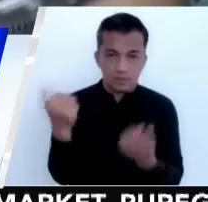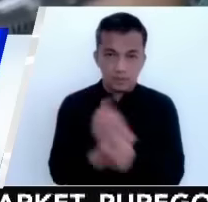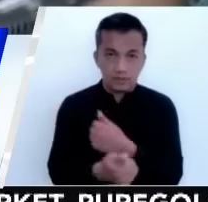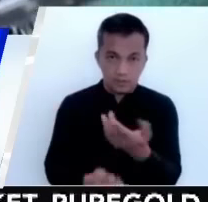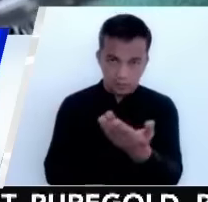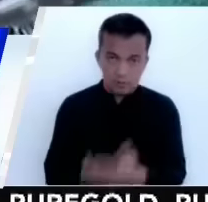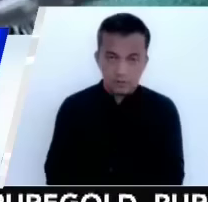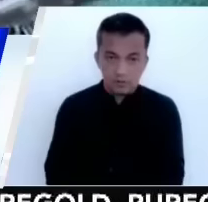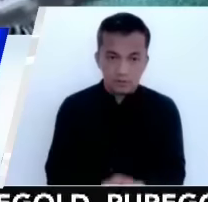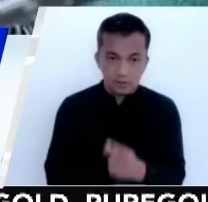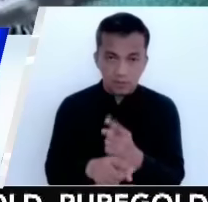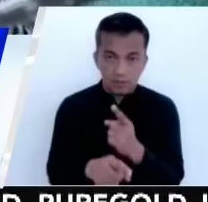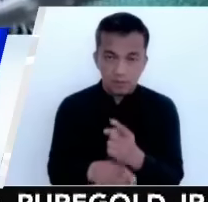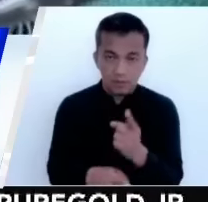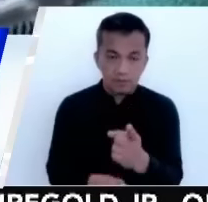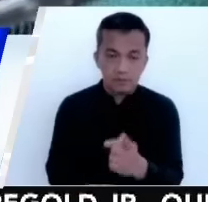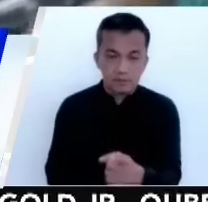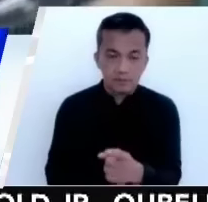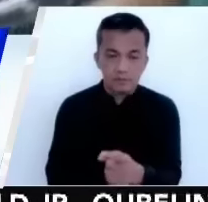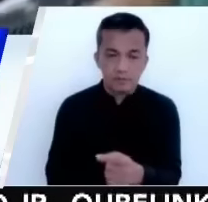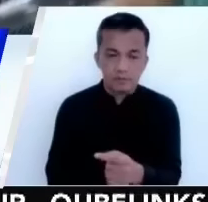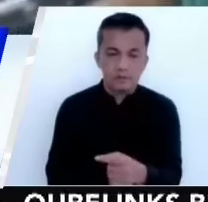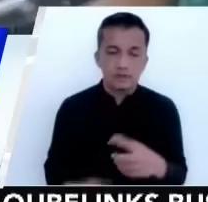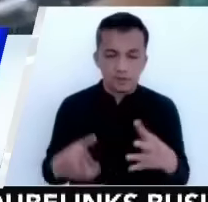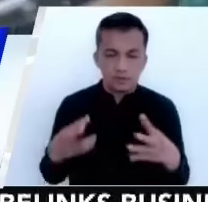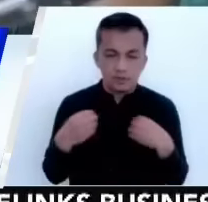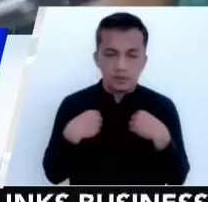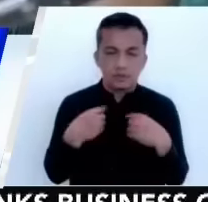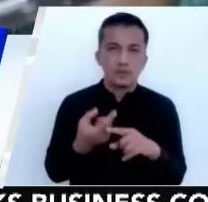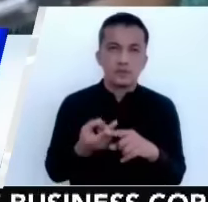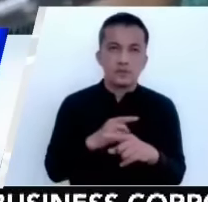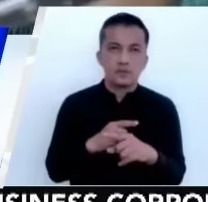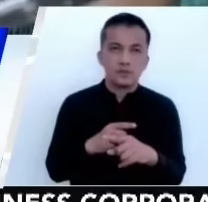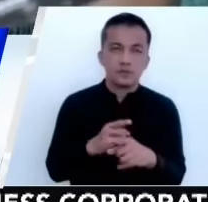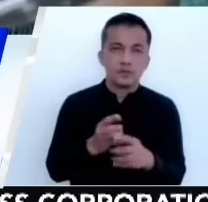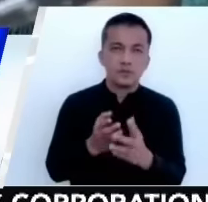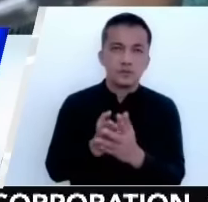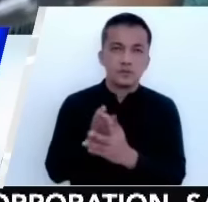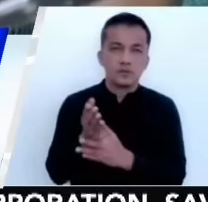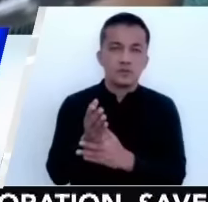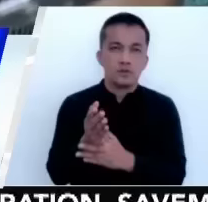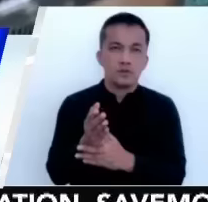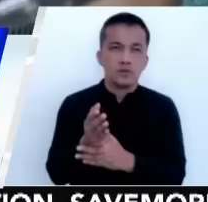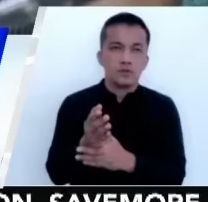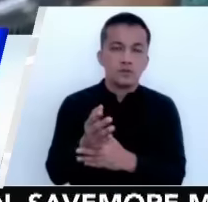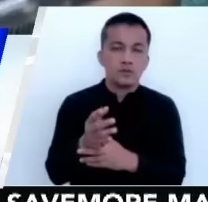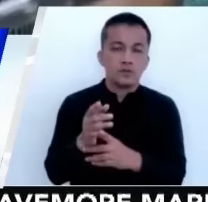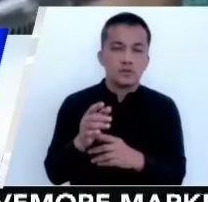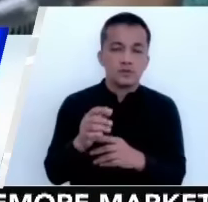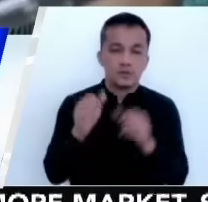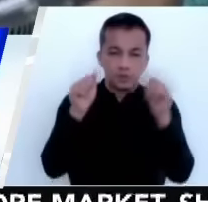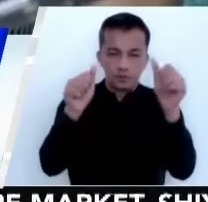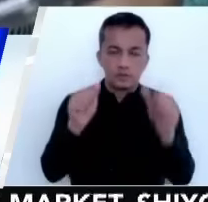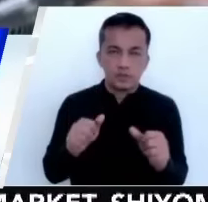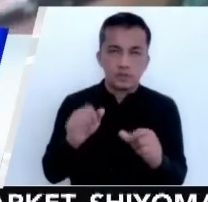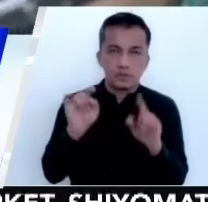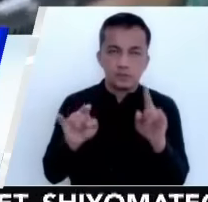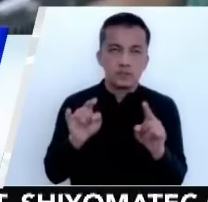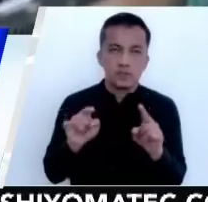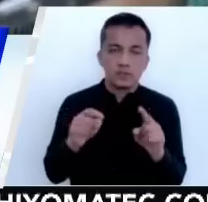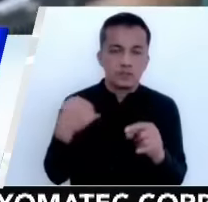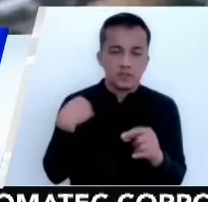correct? Nareceive ko na po from through the post sa media, but I have not yet been officially informed,